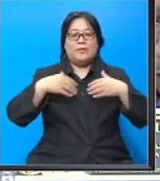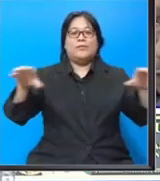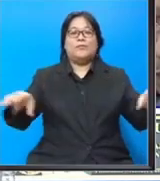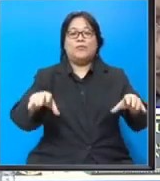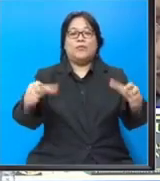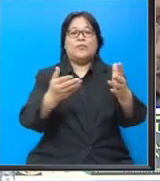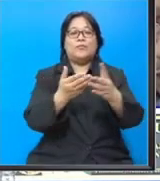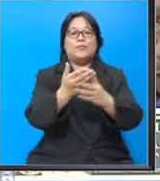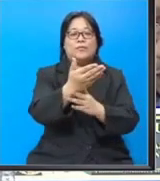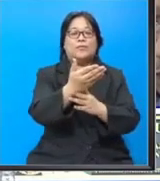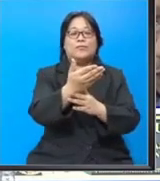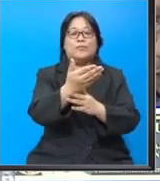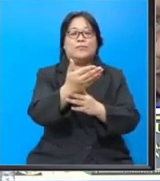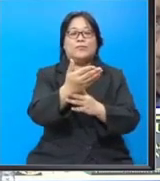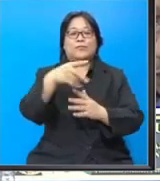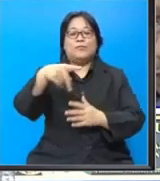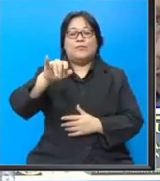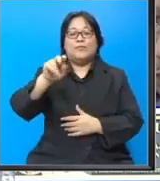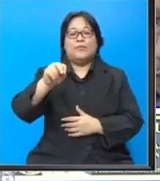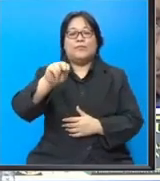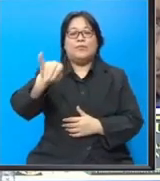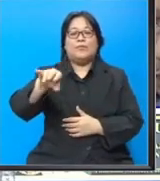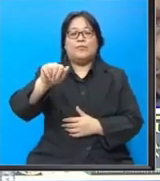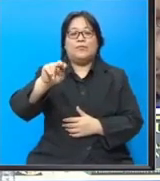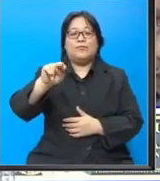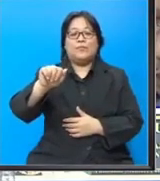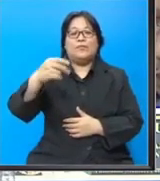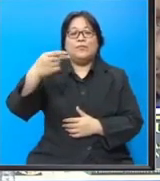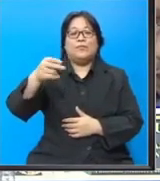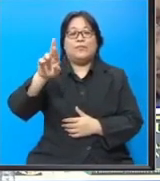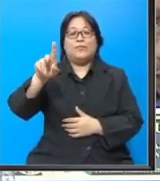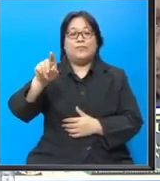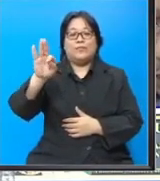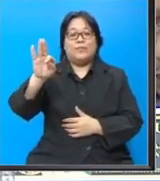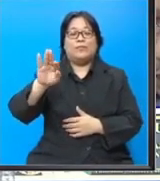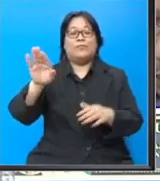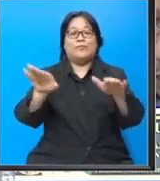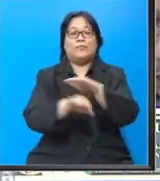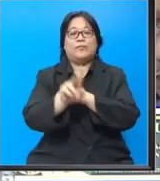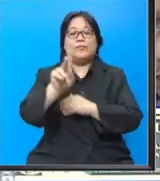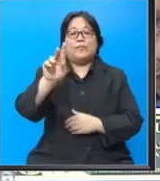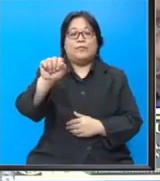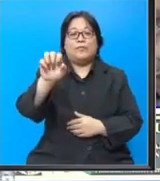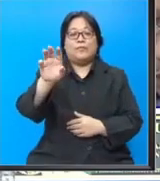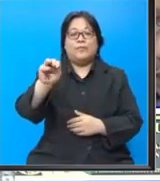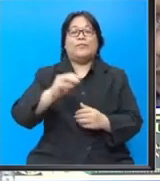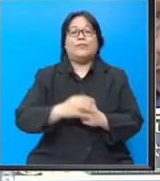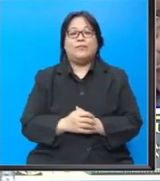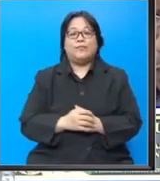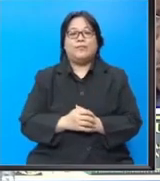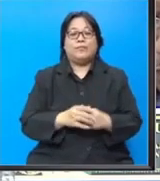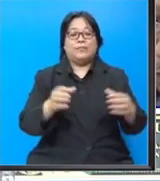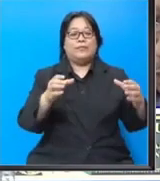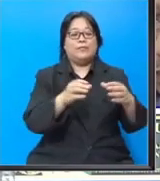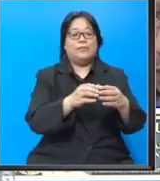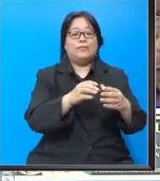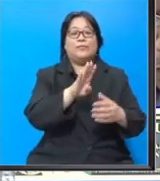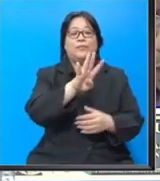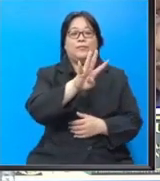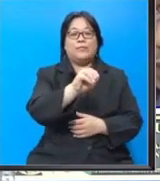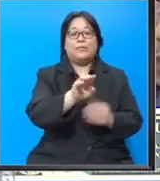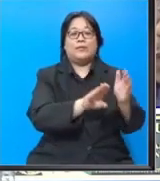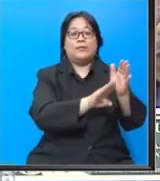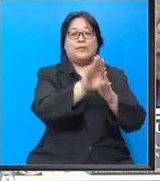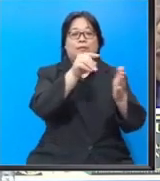melalui inisiatif bencana bisa DF dibawah Kementerian sub Indonesia skim di Papua demen ini